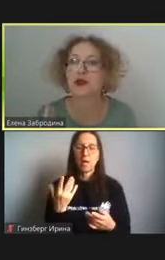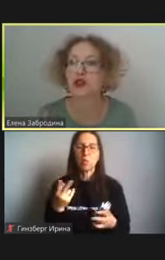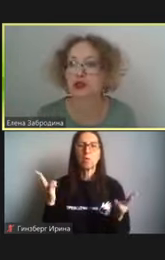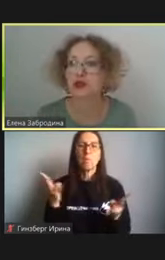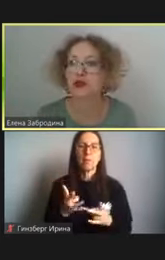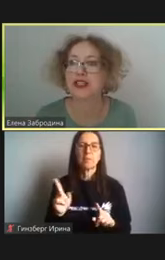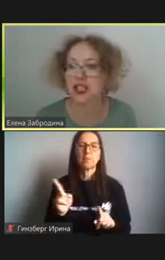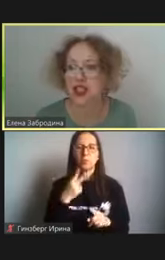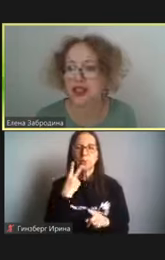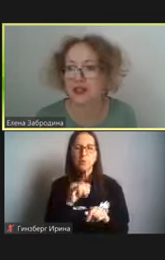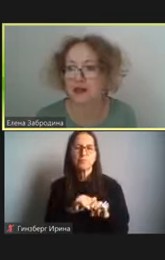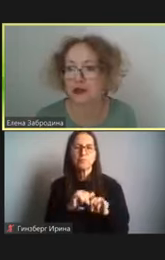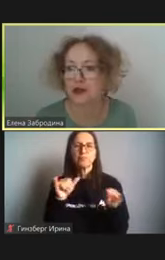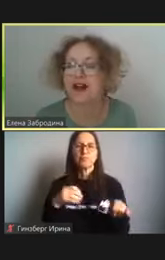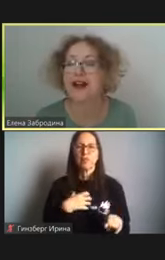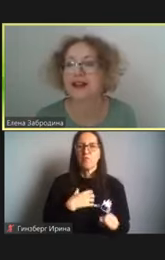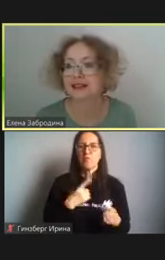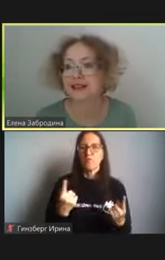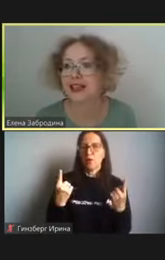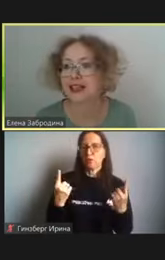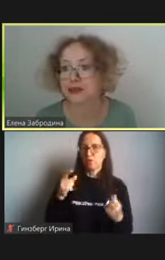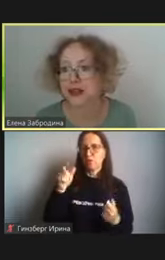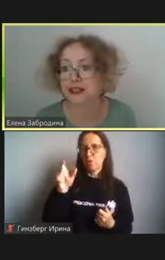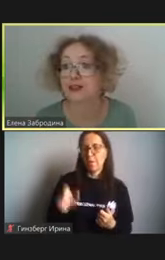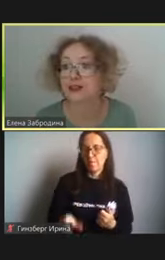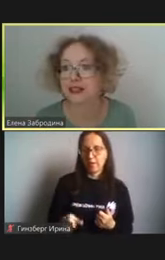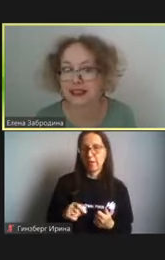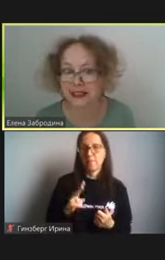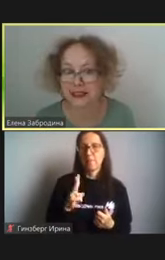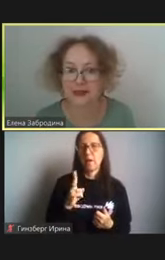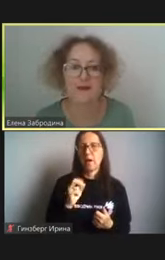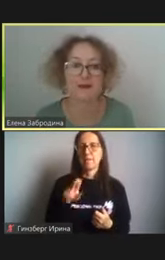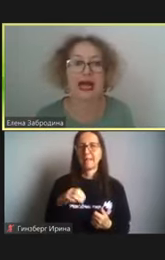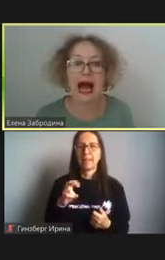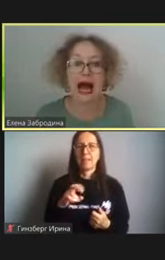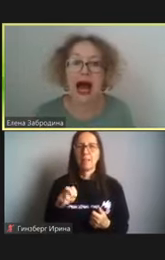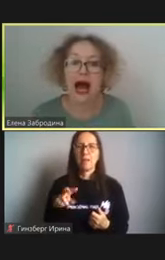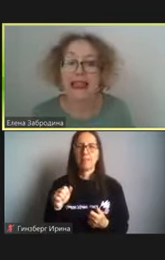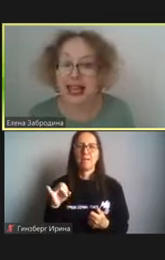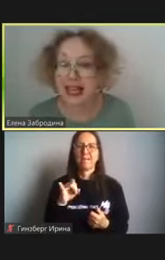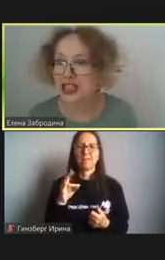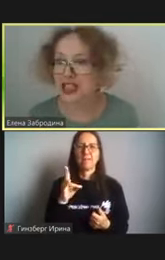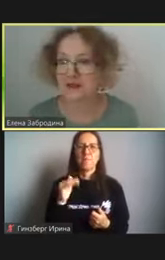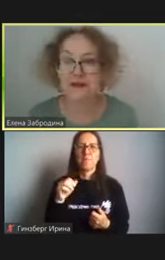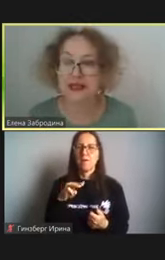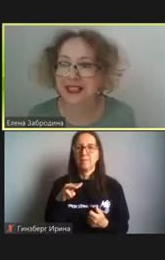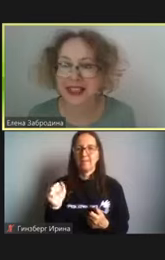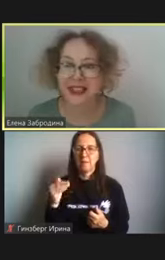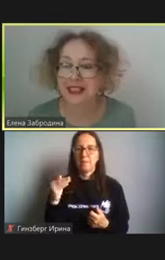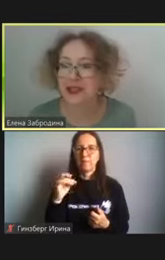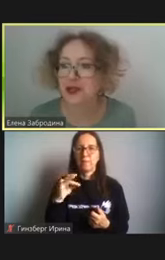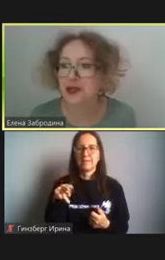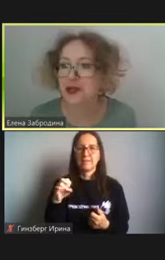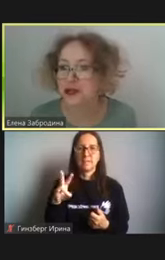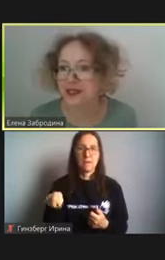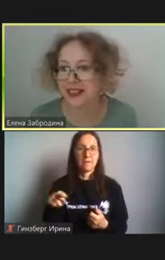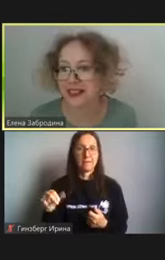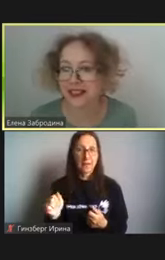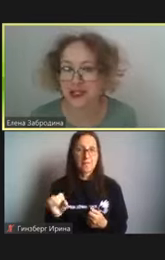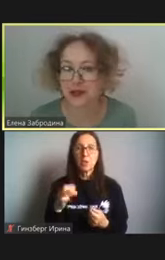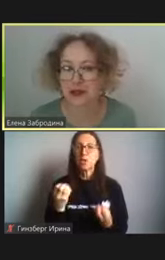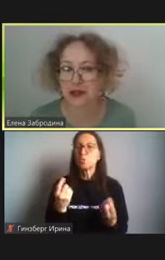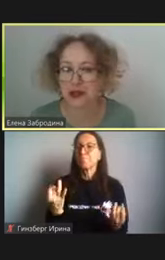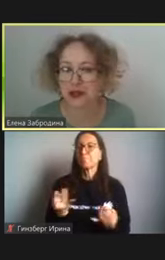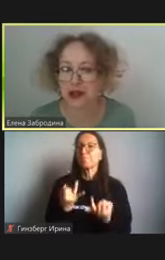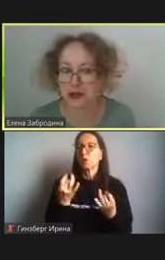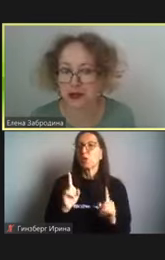чтобы подчеркнуть значение фигуры кардинала инфанта Фердинанда. Дальше, посмотрите, здесь очень удивительная